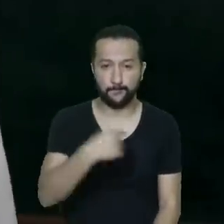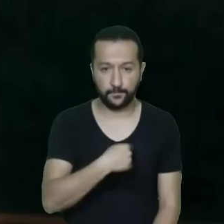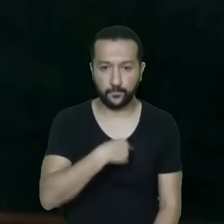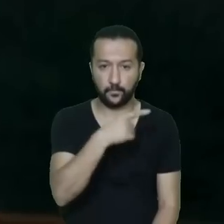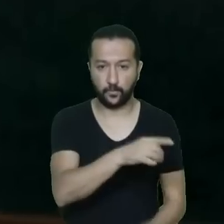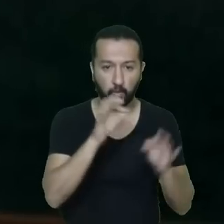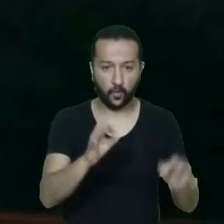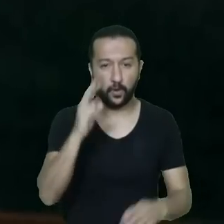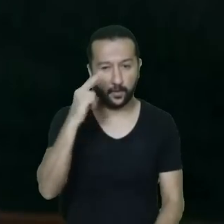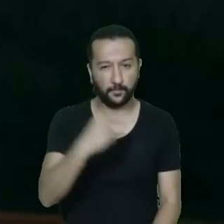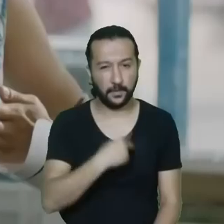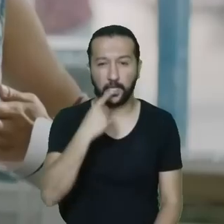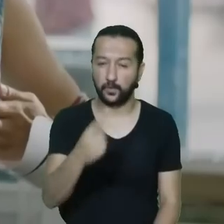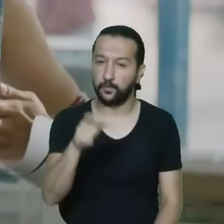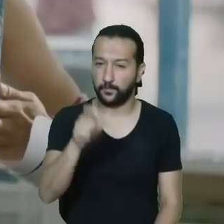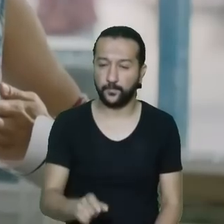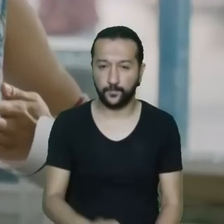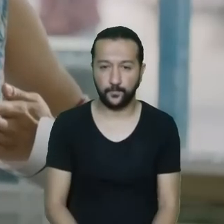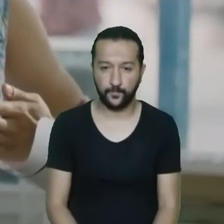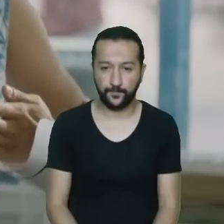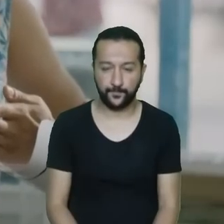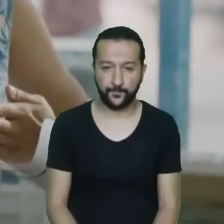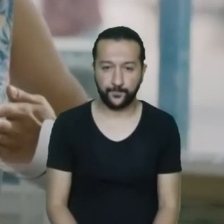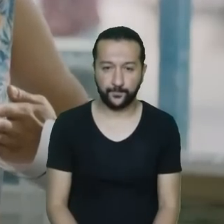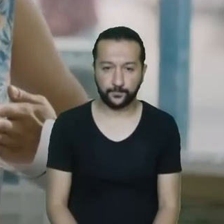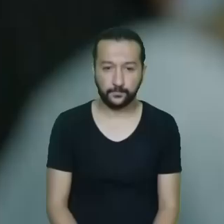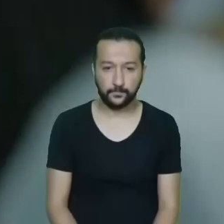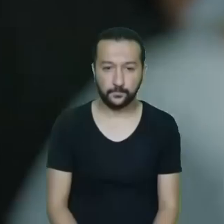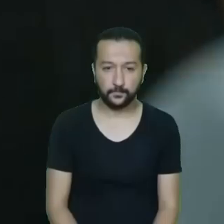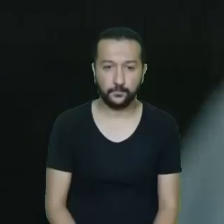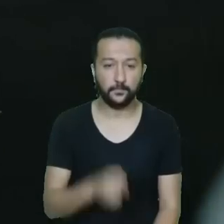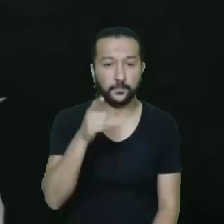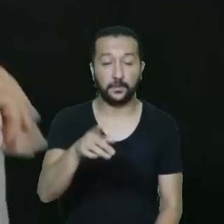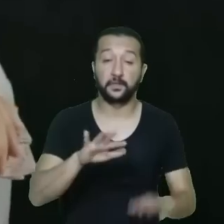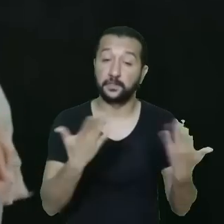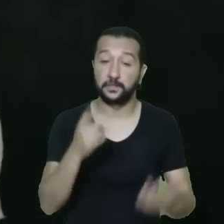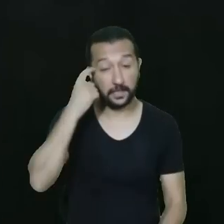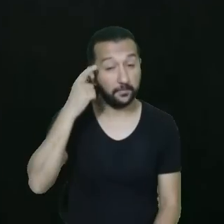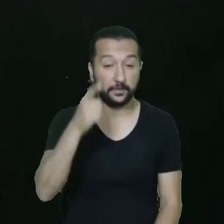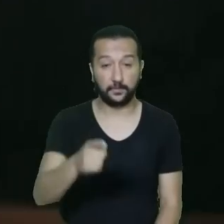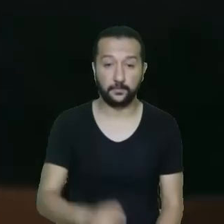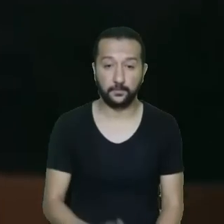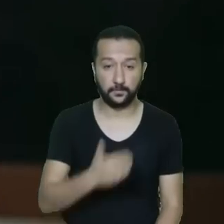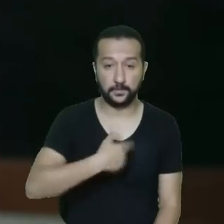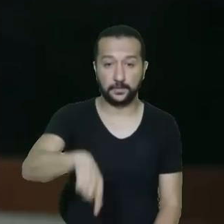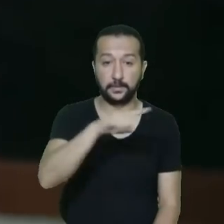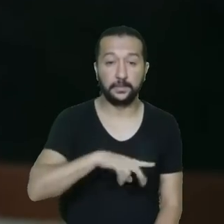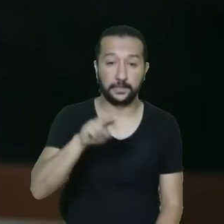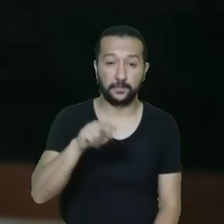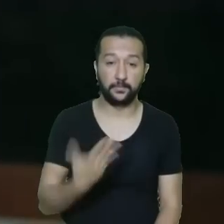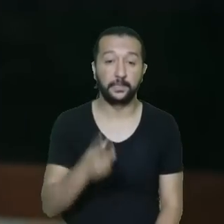bizi öyle baksan bir be. Öne geldi. Sence bizim